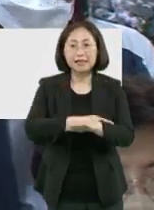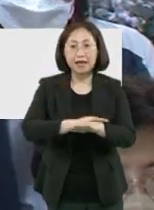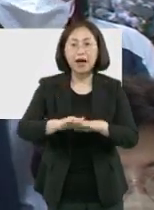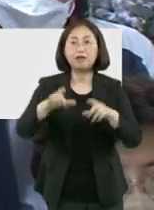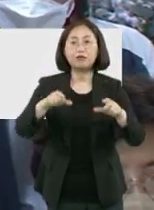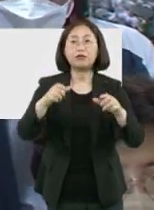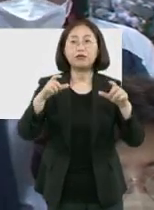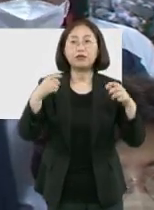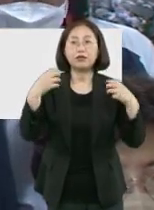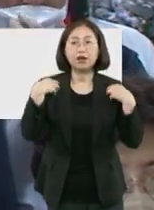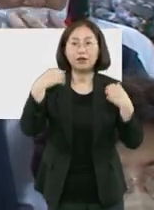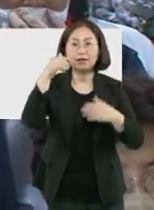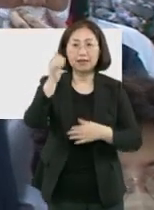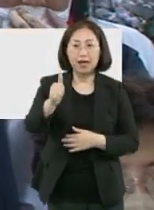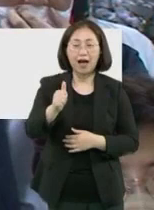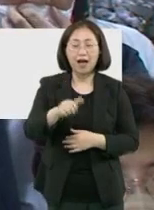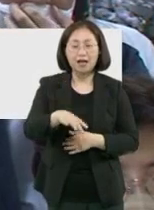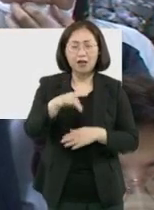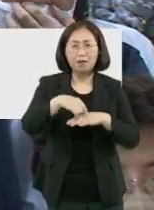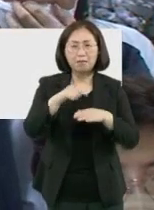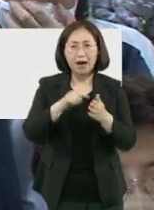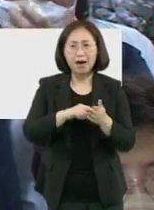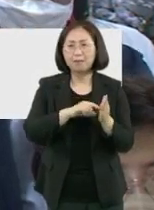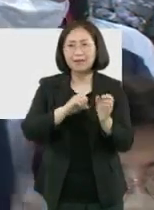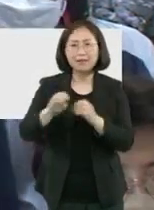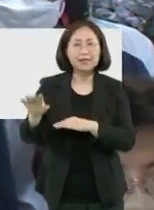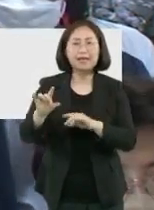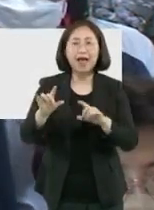구청장, 초심을 잃지 않는